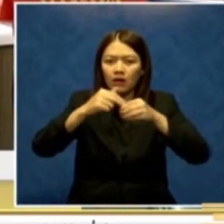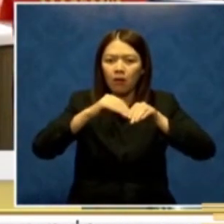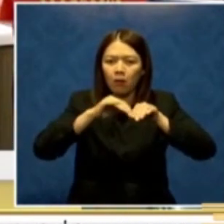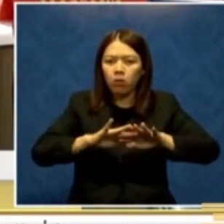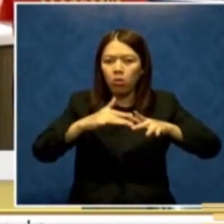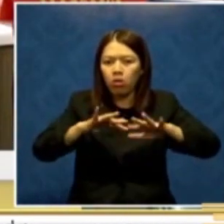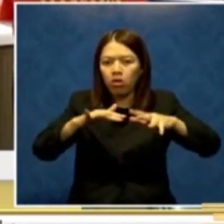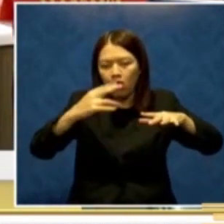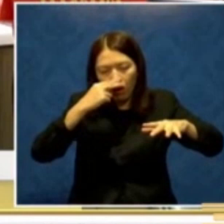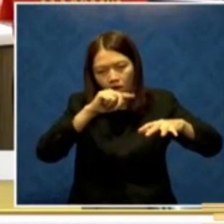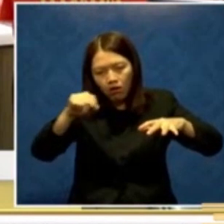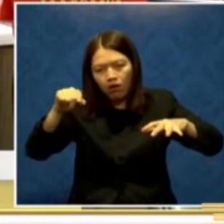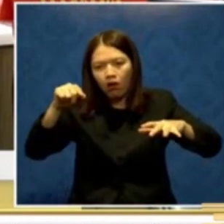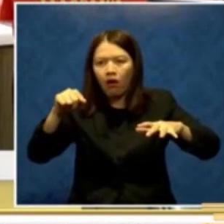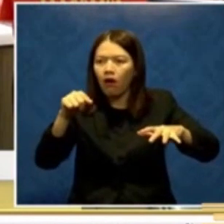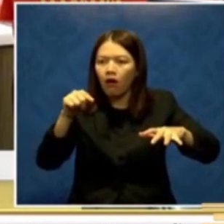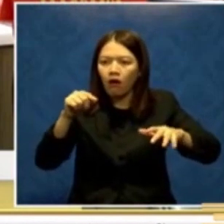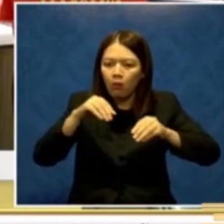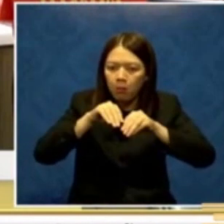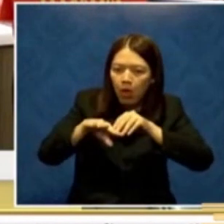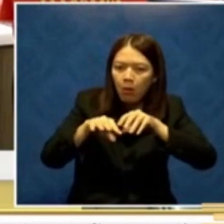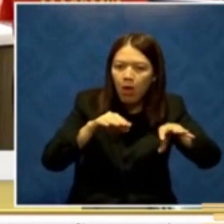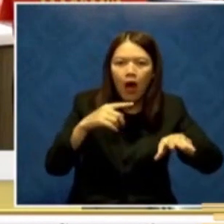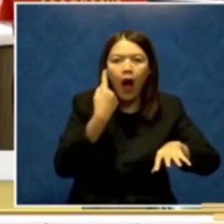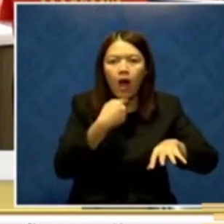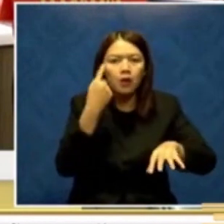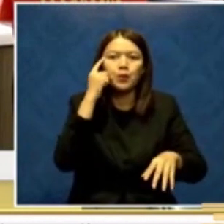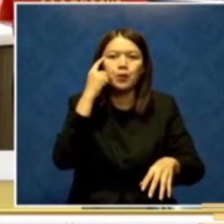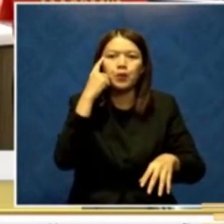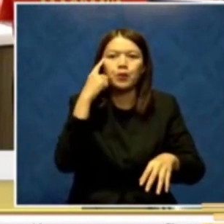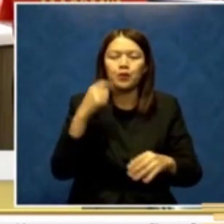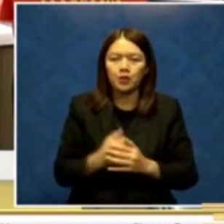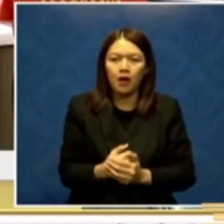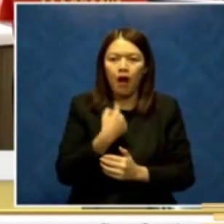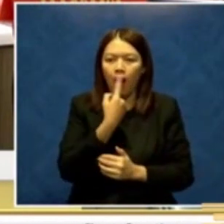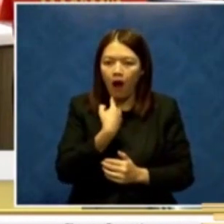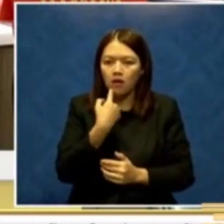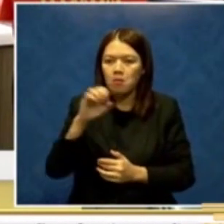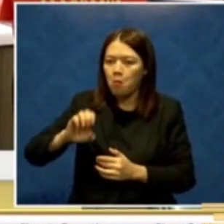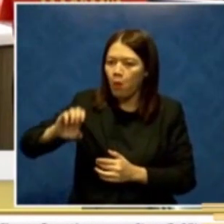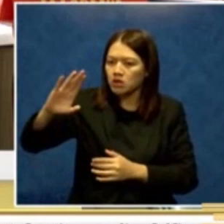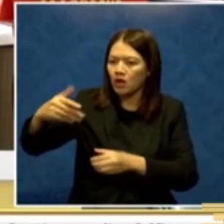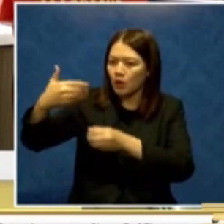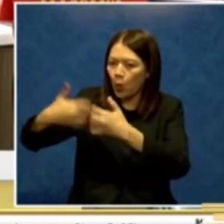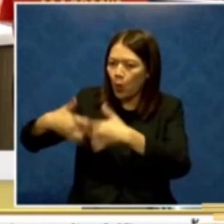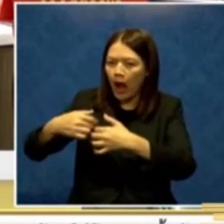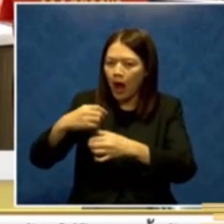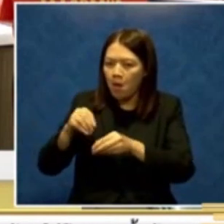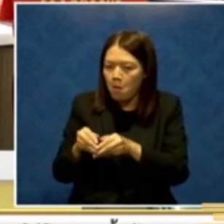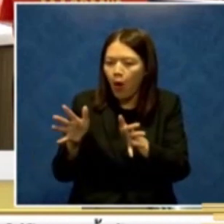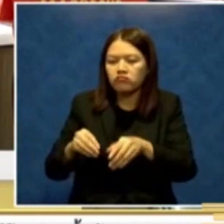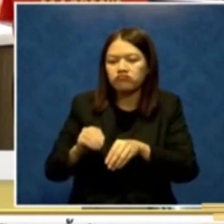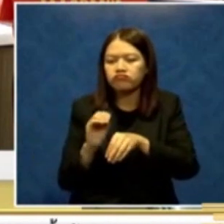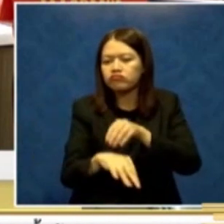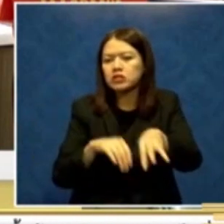วยังไม่สามารถระบุแหงที่มาได้ว่ามาจากไหนและใครเป็นผู้ลกลอบถน้มน